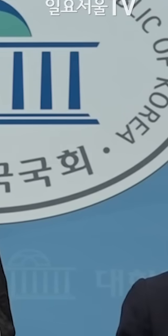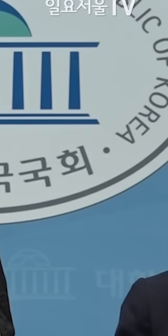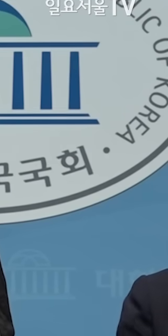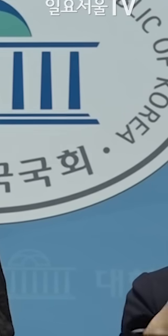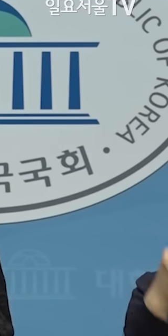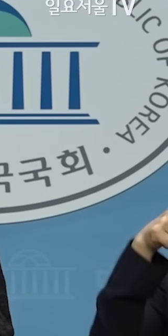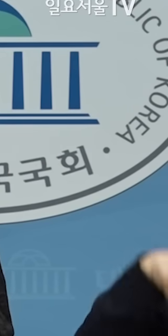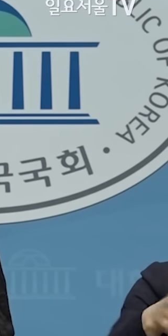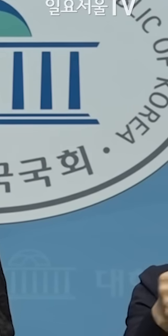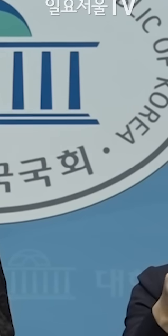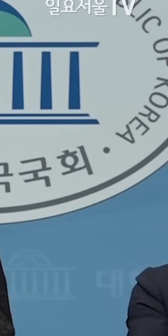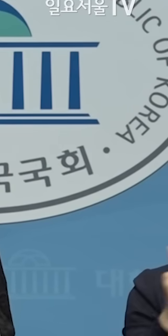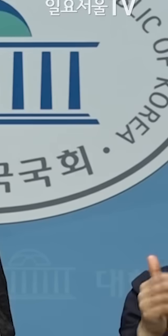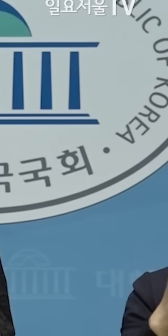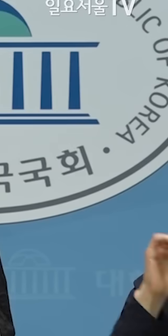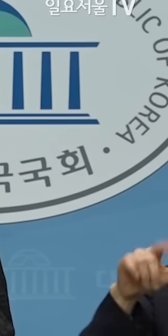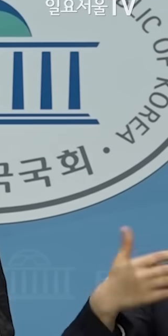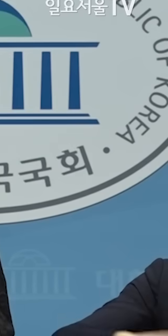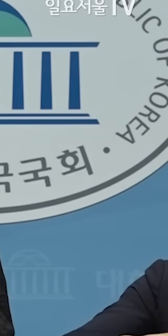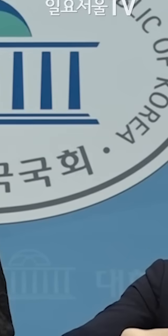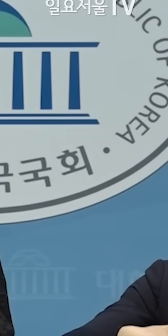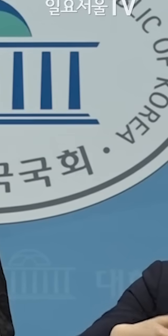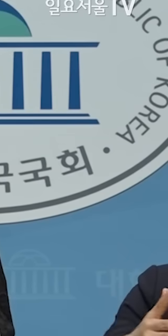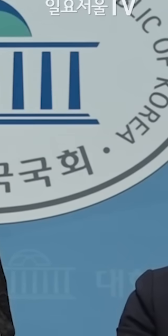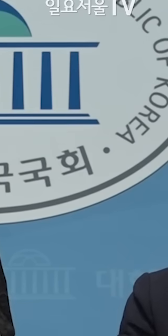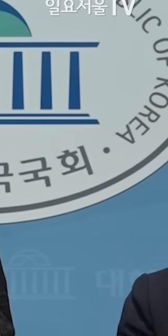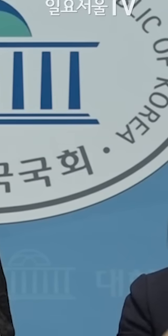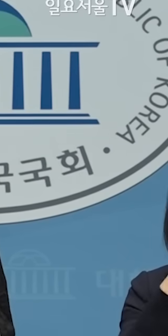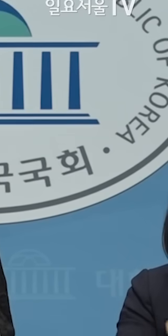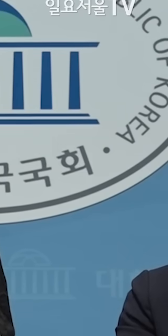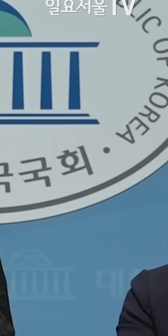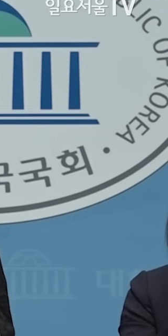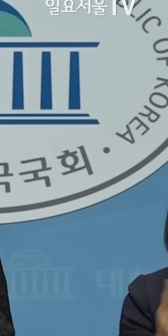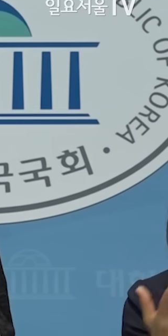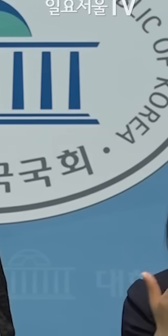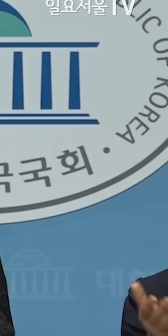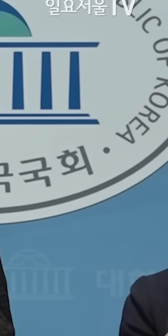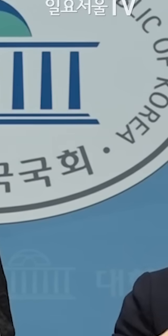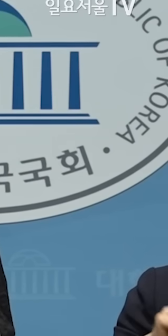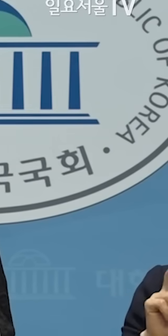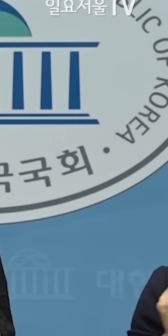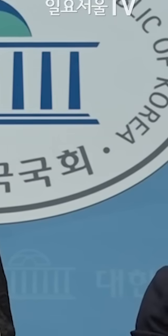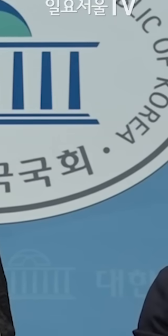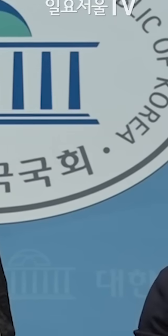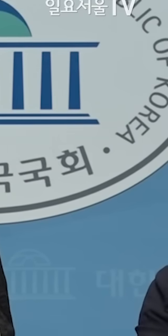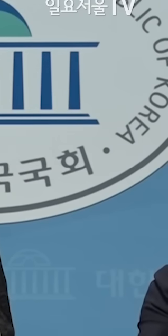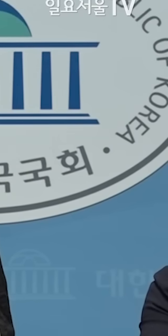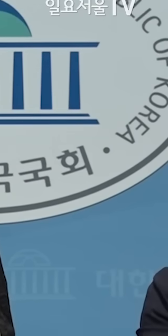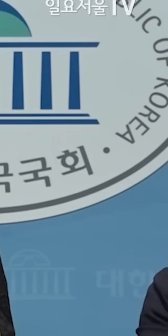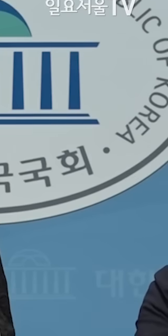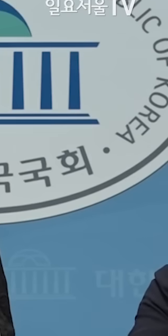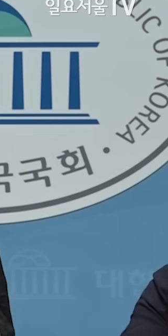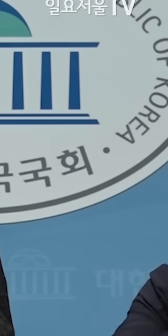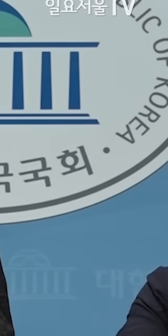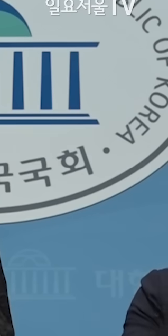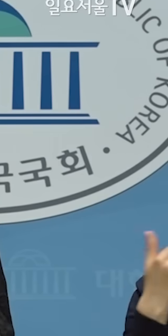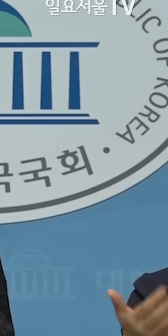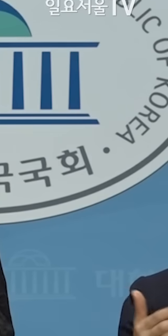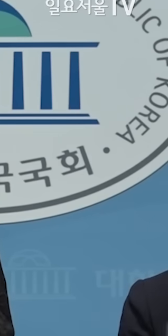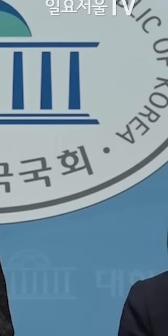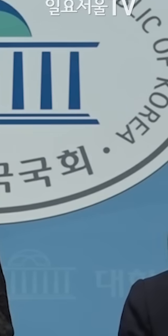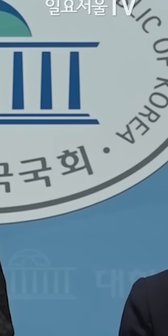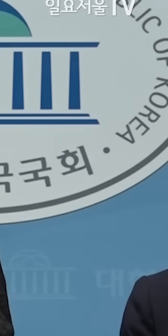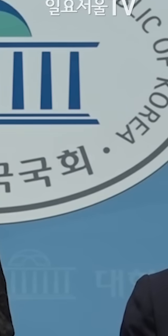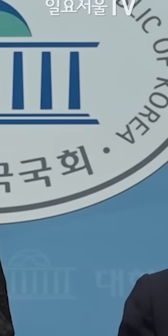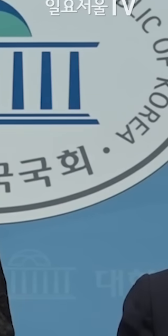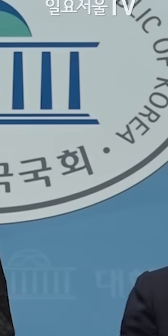대표는 아직 대법원의 판결이 남았다며 항변하고 있으나 대법원까지 안 가더라도 조국 대표 조국 대표님 당신은